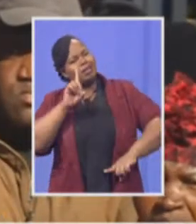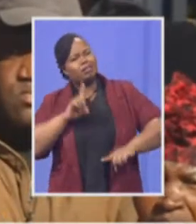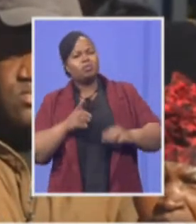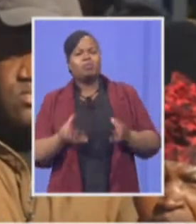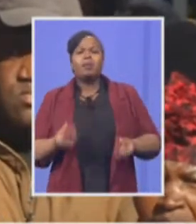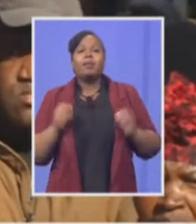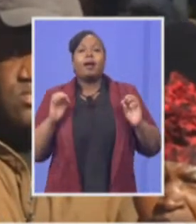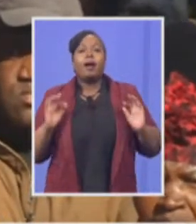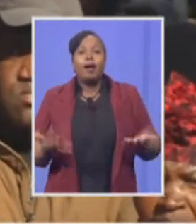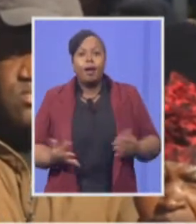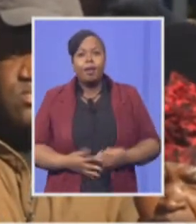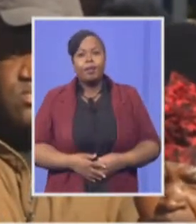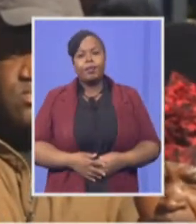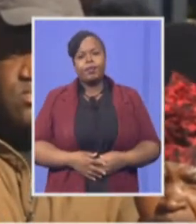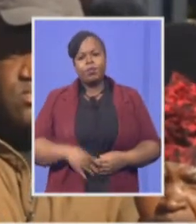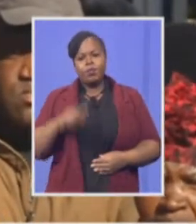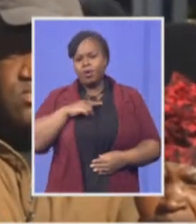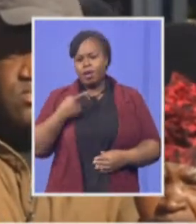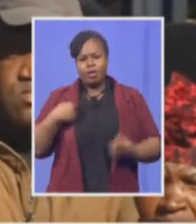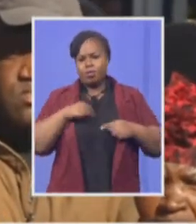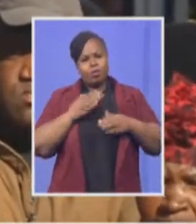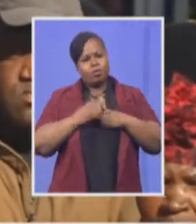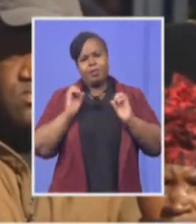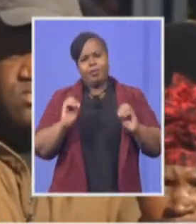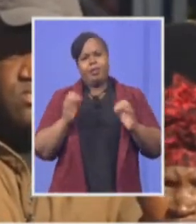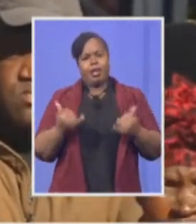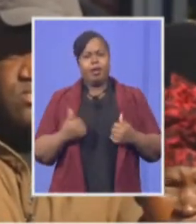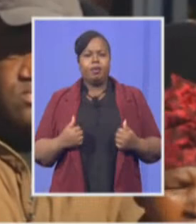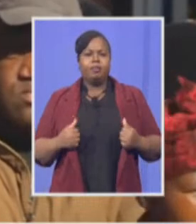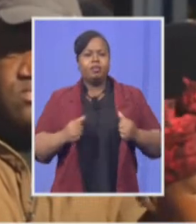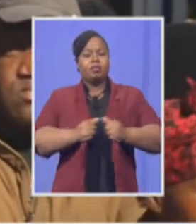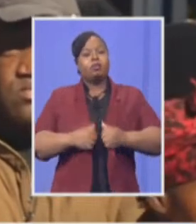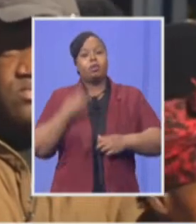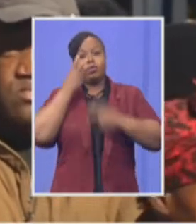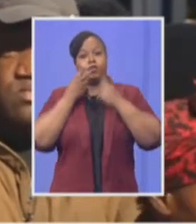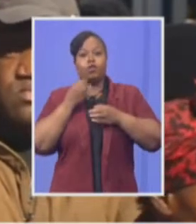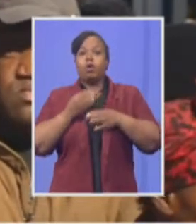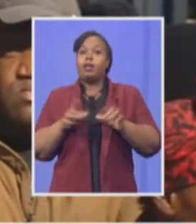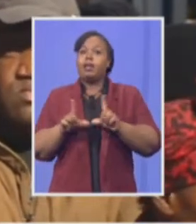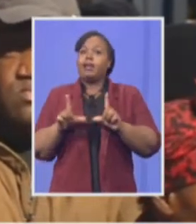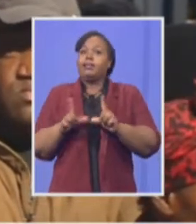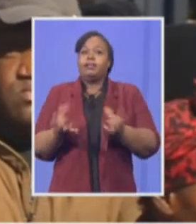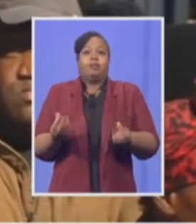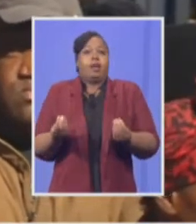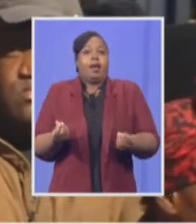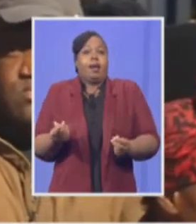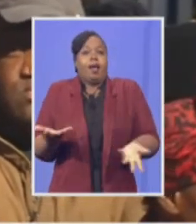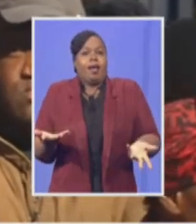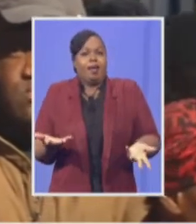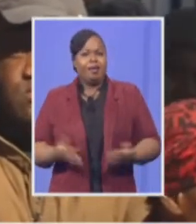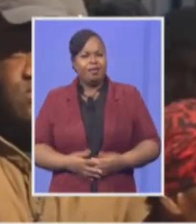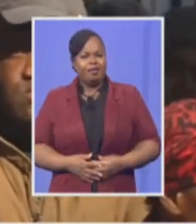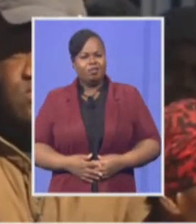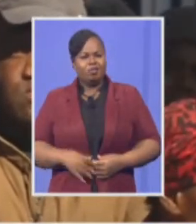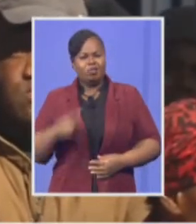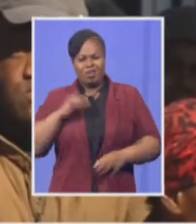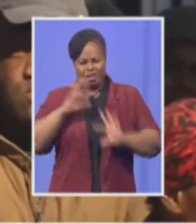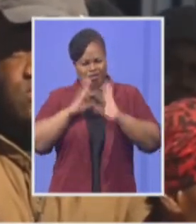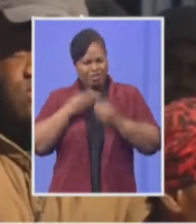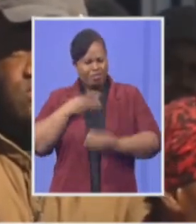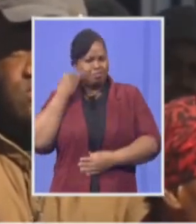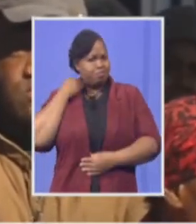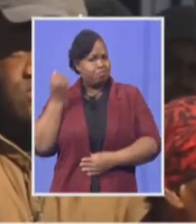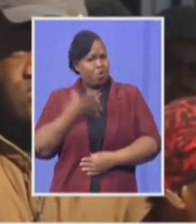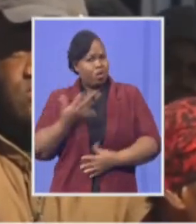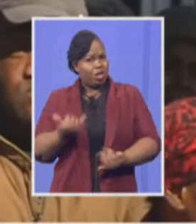kanjani siwuthole kanjani sisebenzi njengamanje sisebenzi la kufuna i-license silence uzayenza ngani kunje khuphukile izinto zonke